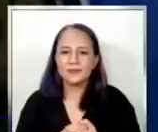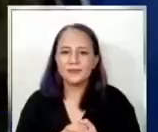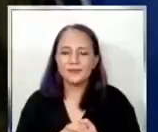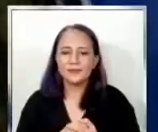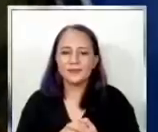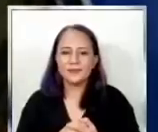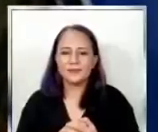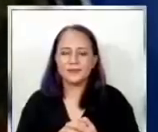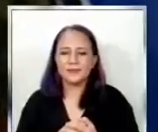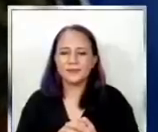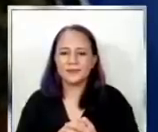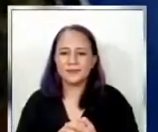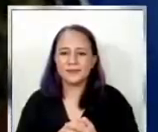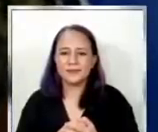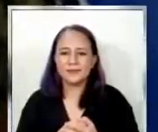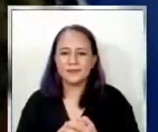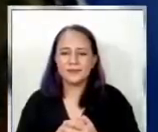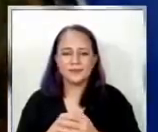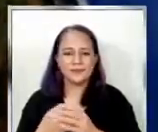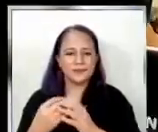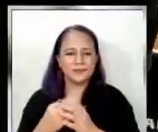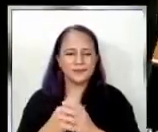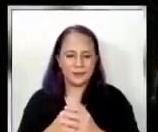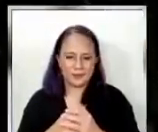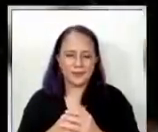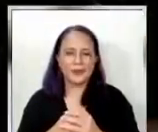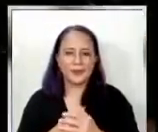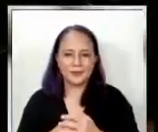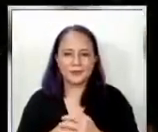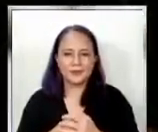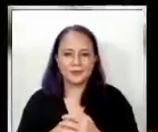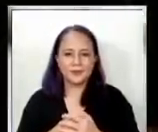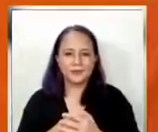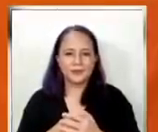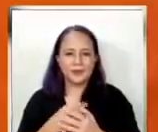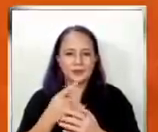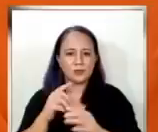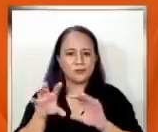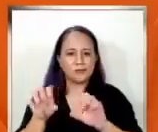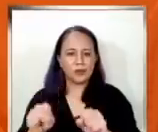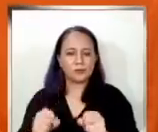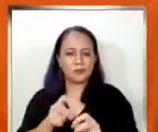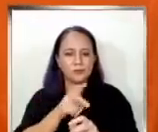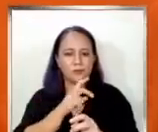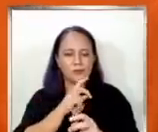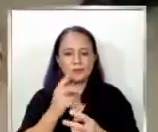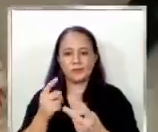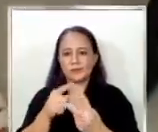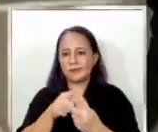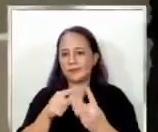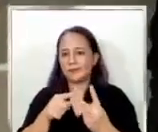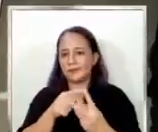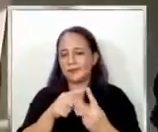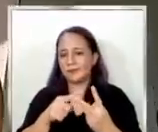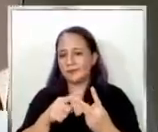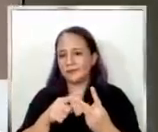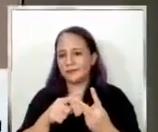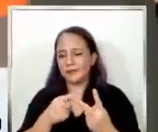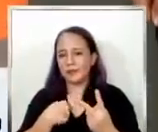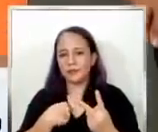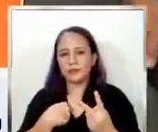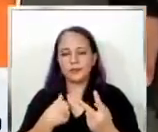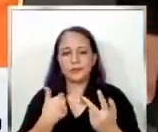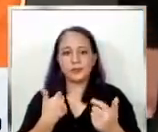50. Hindi ba mababa ng 80? Arestado ang suspek na si Nicole John Jerusalem. Sa follow-up operation naman